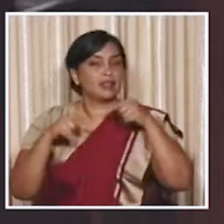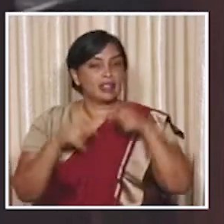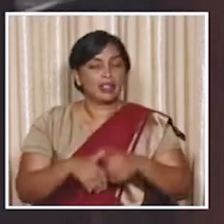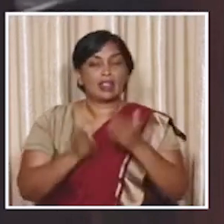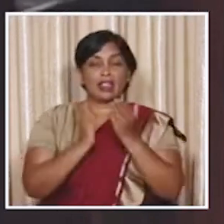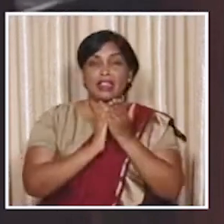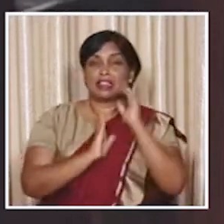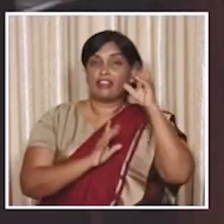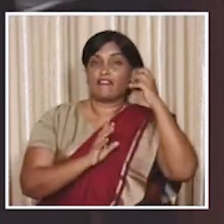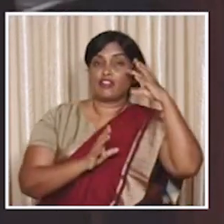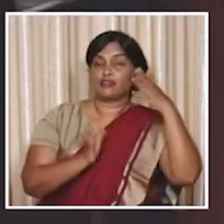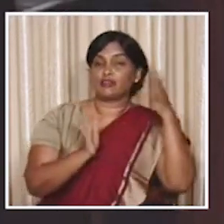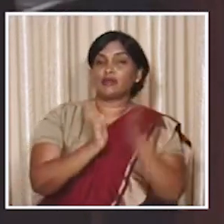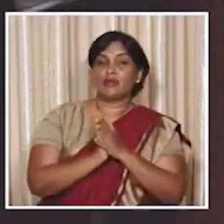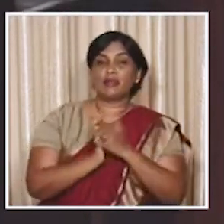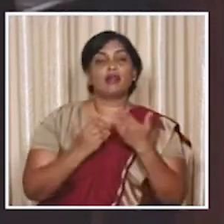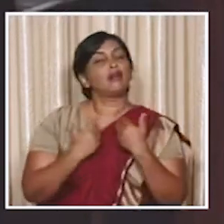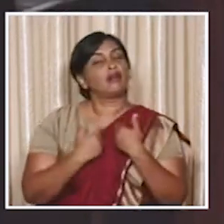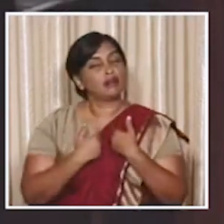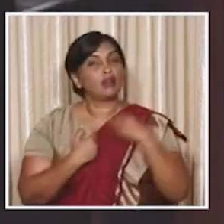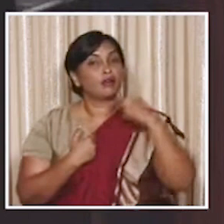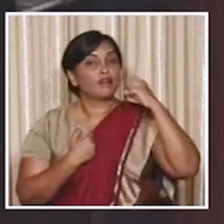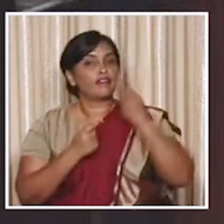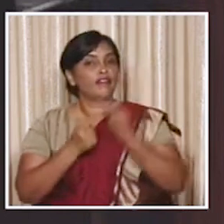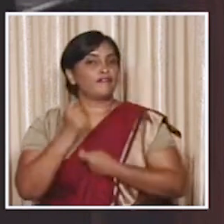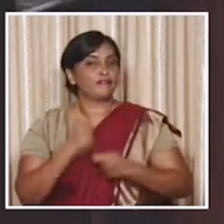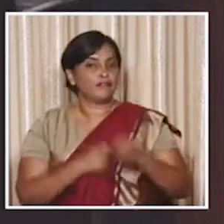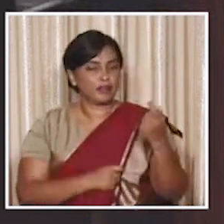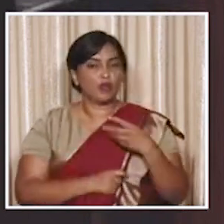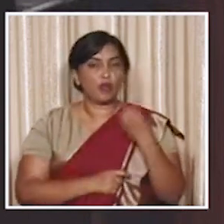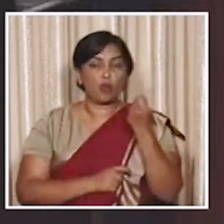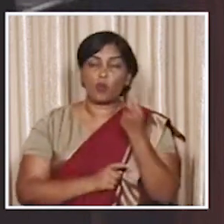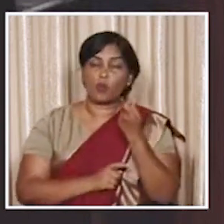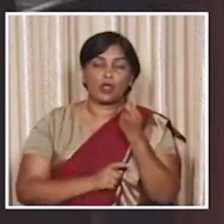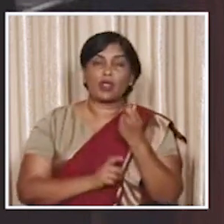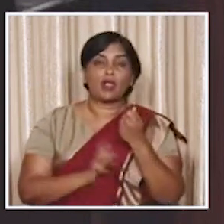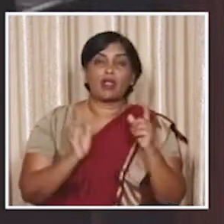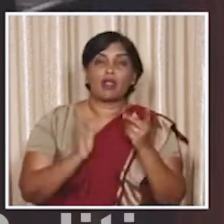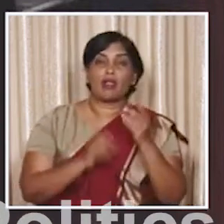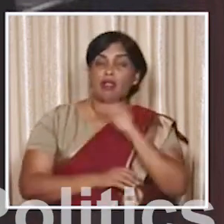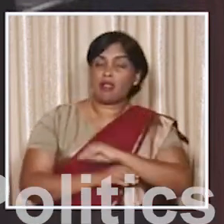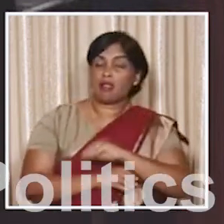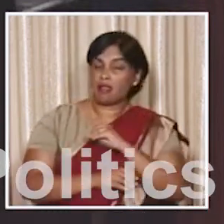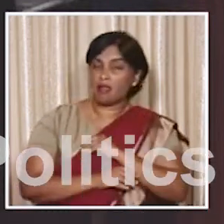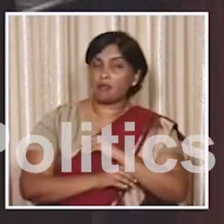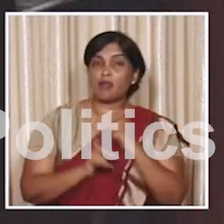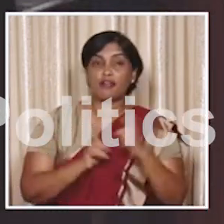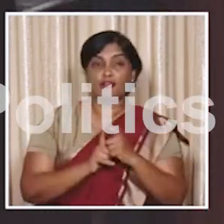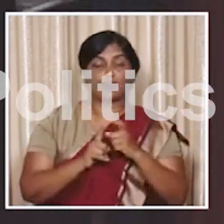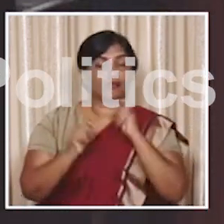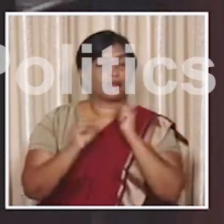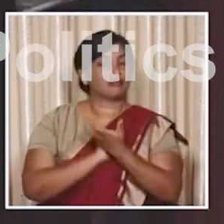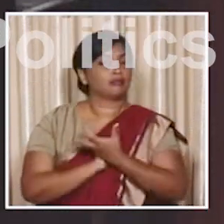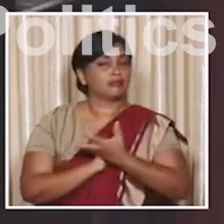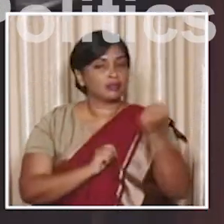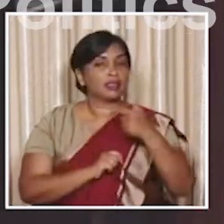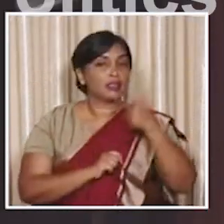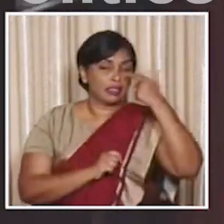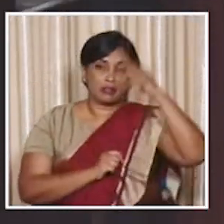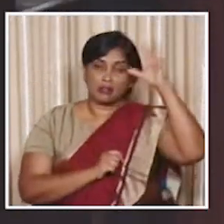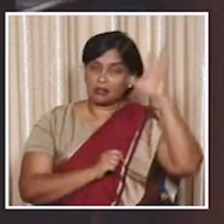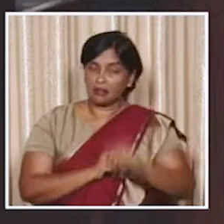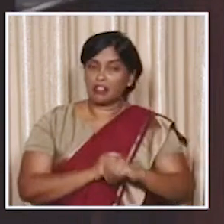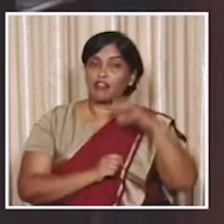විදුලිය හදනවා සුළං බලෙන් අපිට විදුලිය විකුණනවා. රුපියල් වලින් රුපියල් ලාභය ඩොලර් කරලා ගෙනියනවා. මේ තෙල්